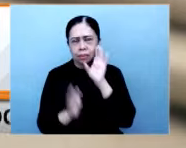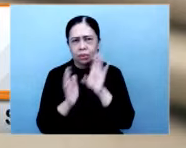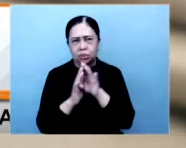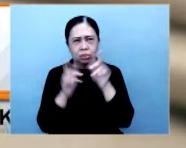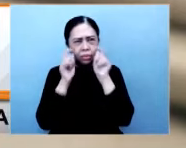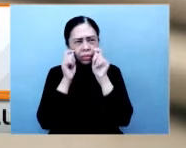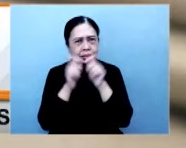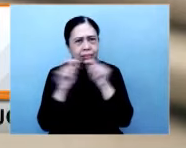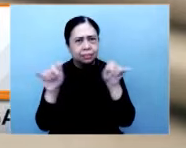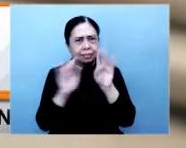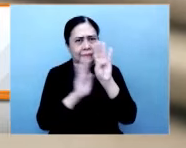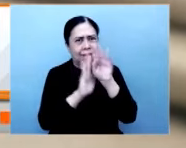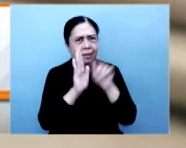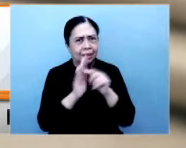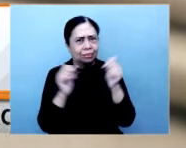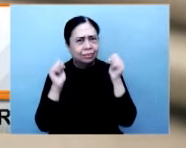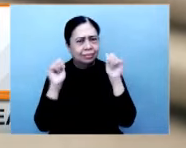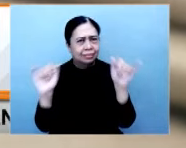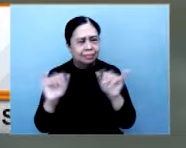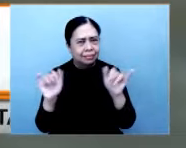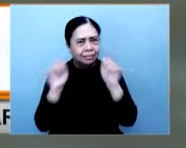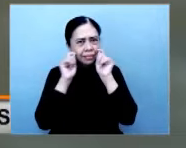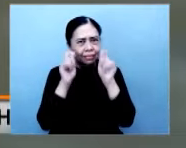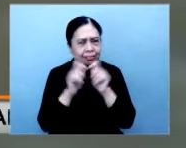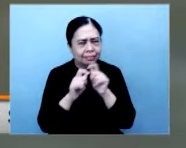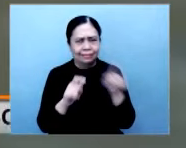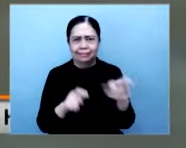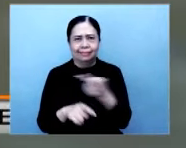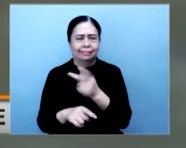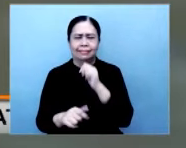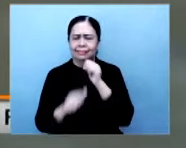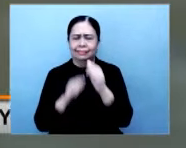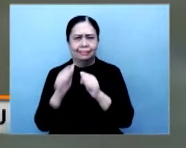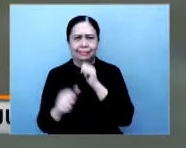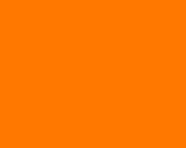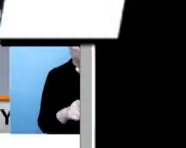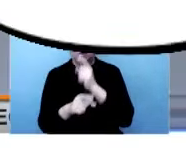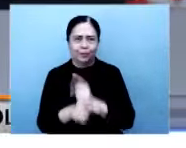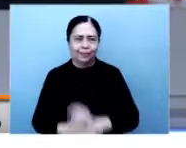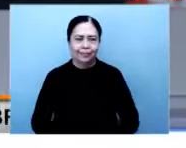pareho ang background. Pareho nang itinanggi ng dalawa ang alegasyon.